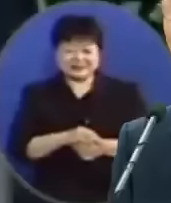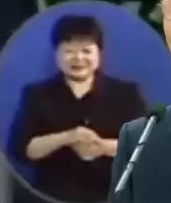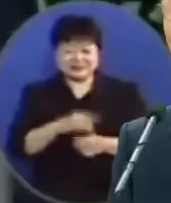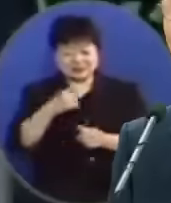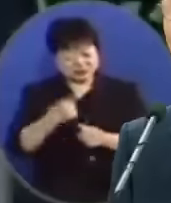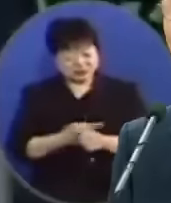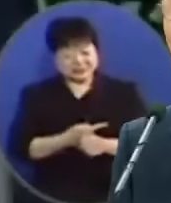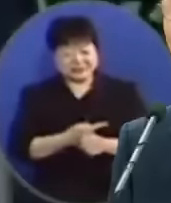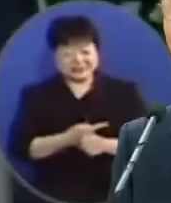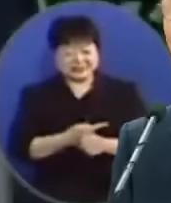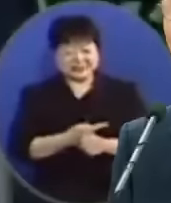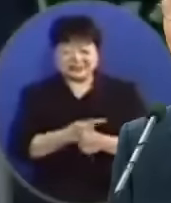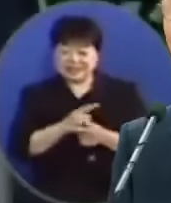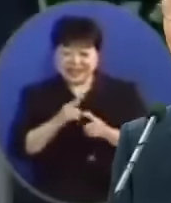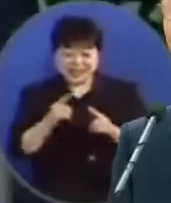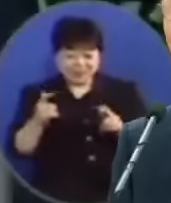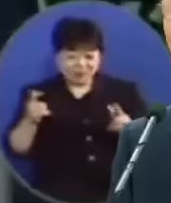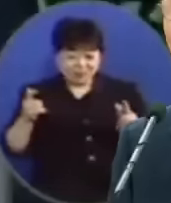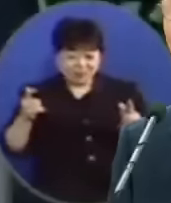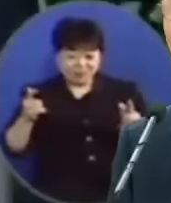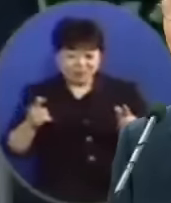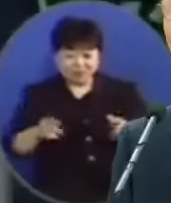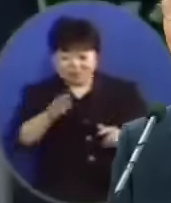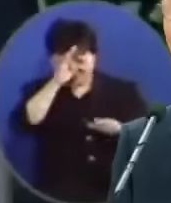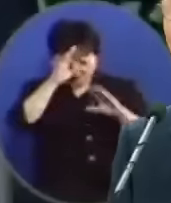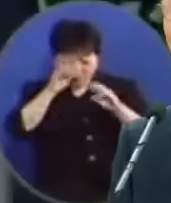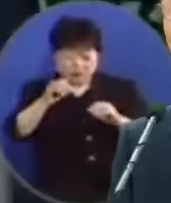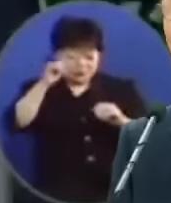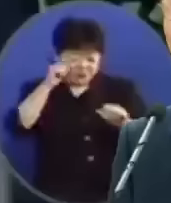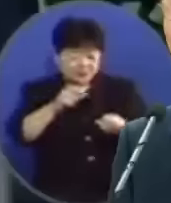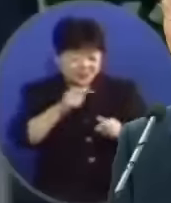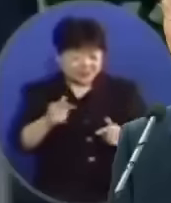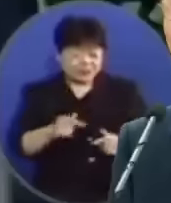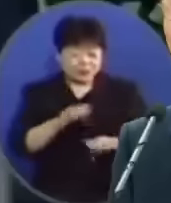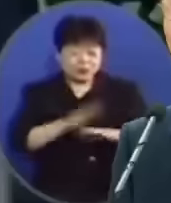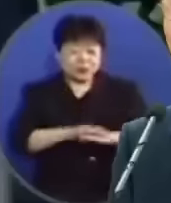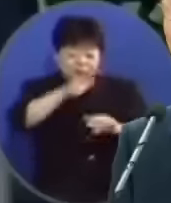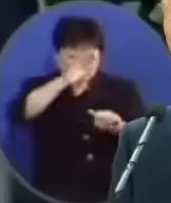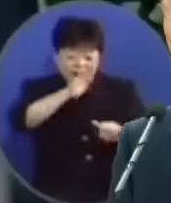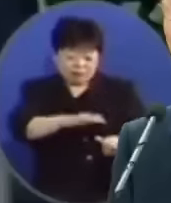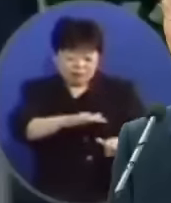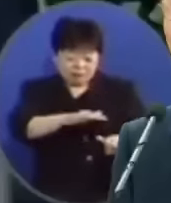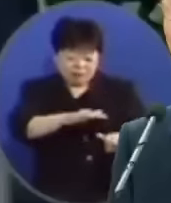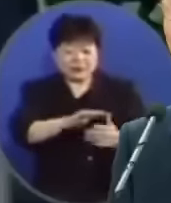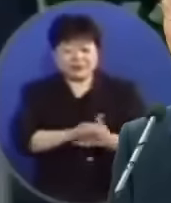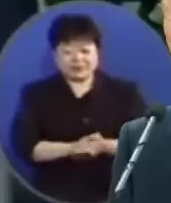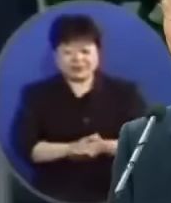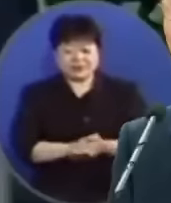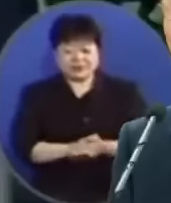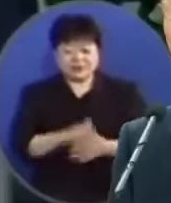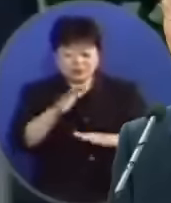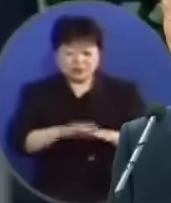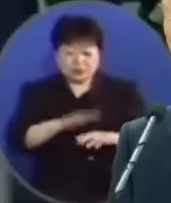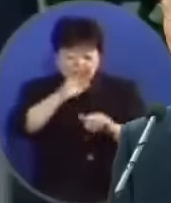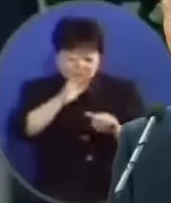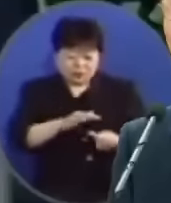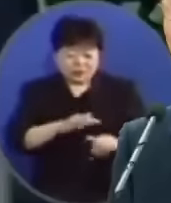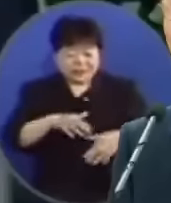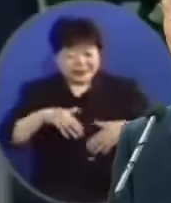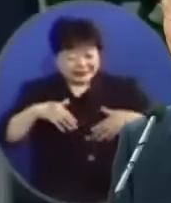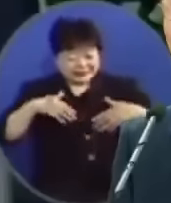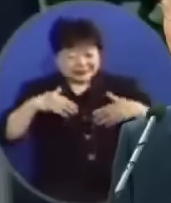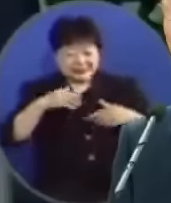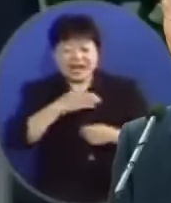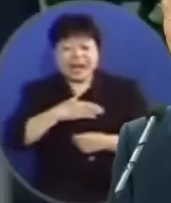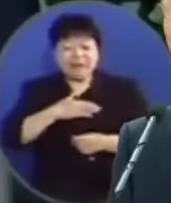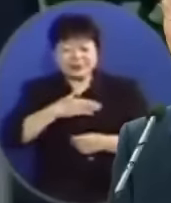우연한 동기를 가지고서 나을지어다 나을지어다 하지 말고 손을 얹고 기도하는 것은, 손이라는 것은 여러분 도와주는 따뜻한 감정을